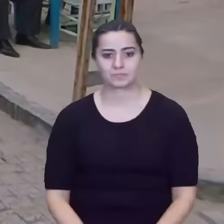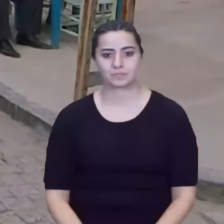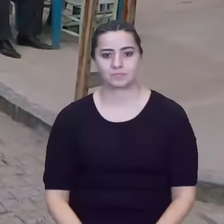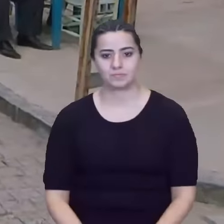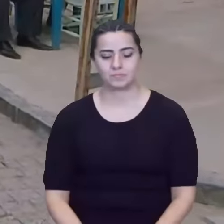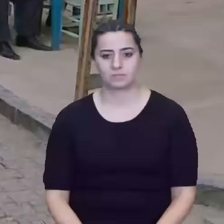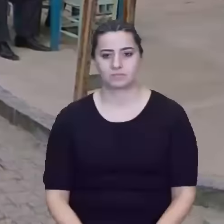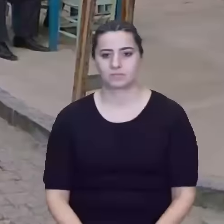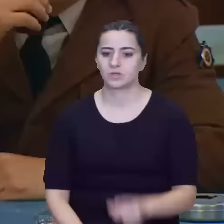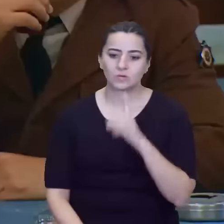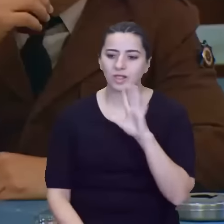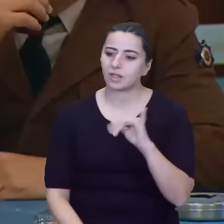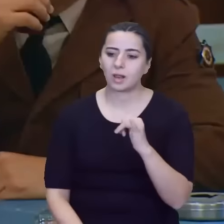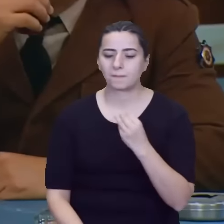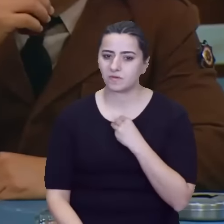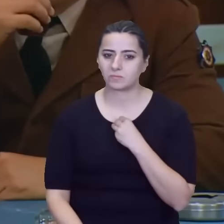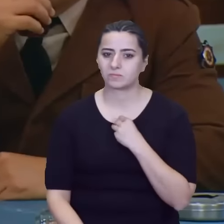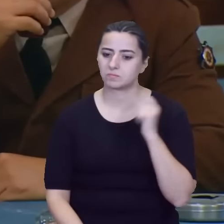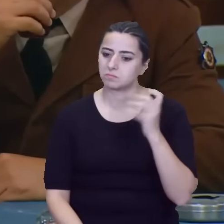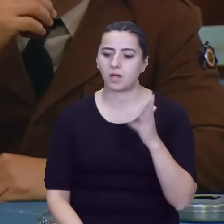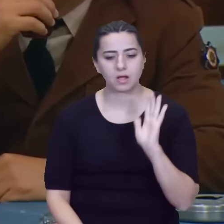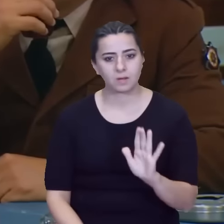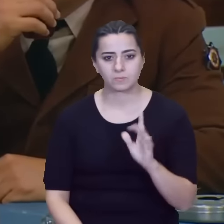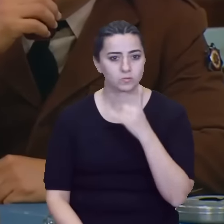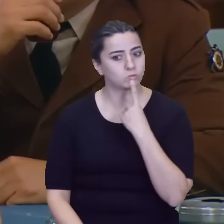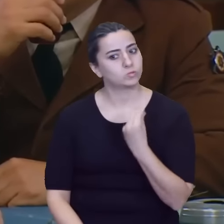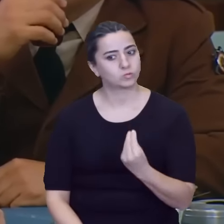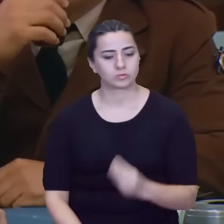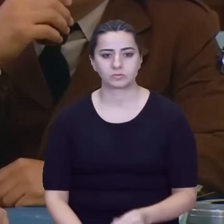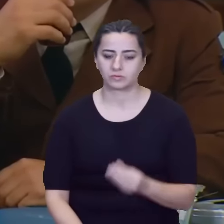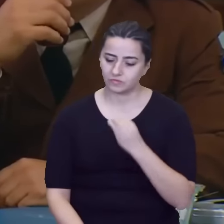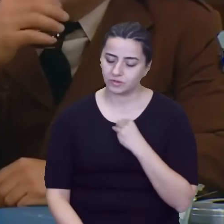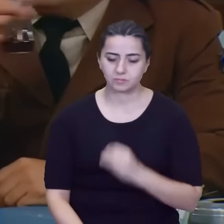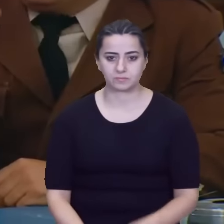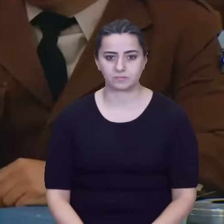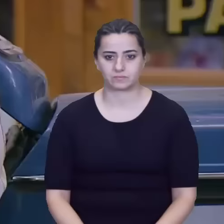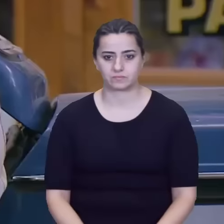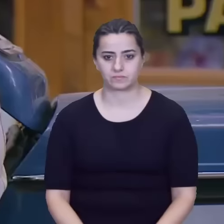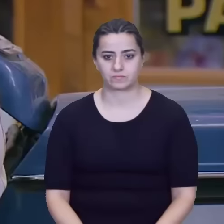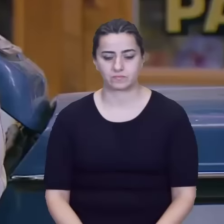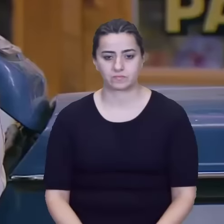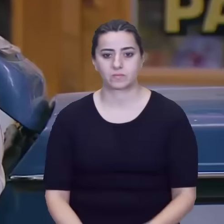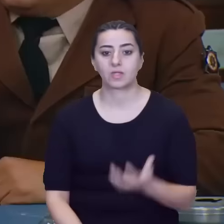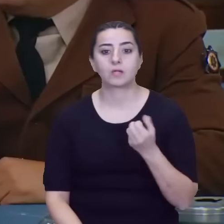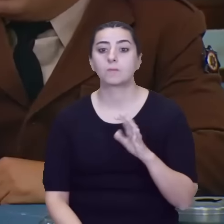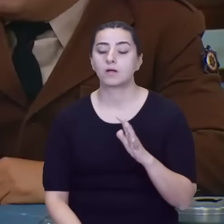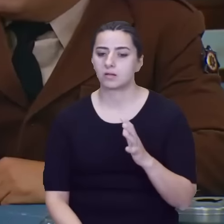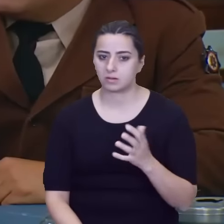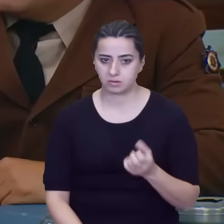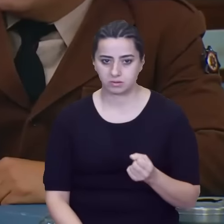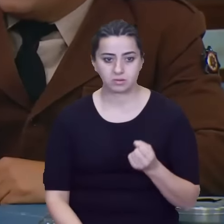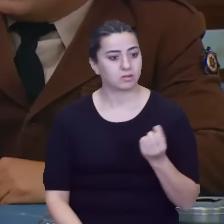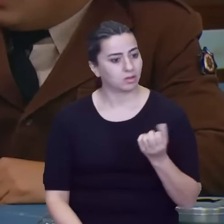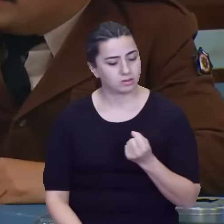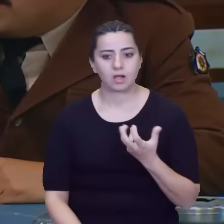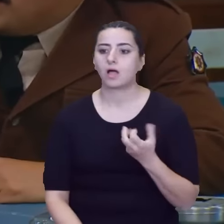hele bir 150 gram da bana ver be. Vallahi pahalı mağalı ama lezzetli kardeşim. Sen ver hele, ver. Alma. Al baba. Alma.